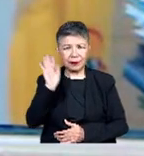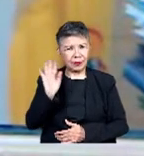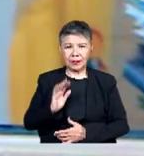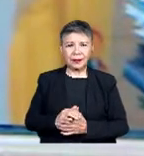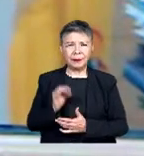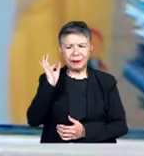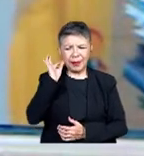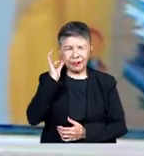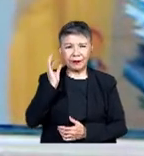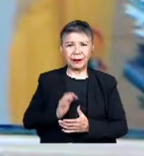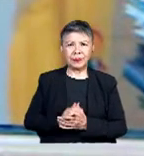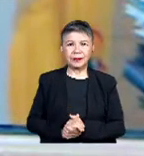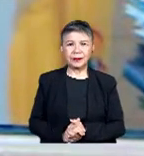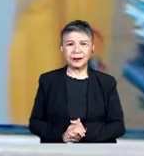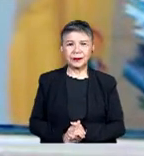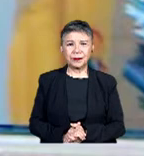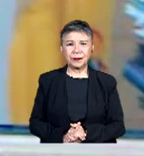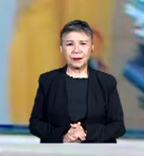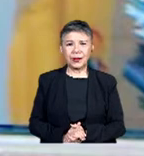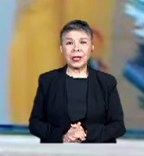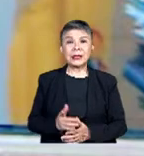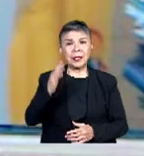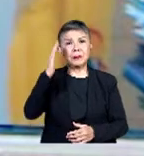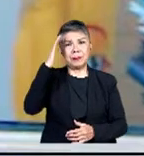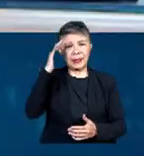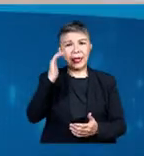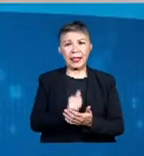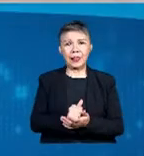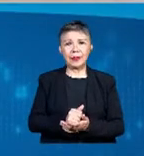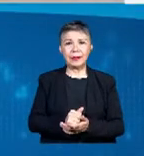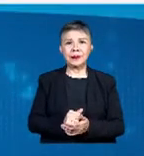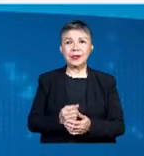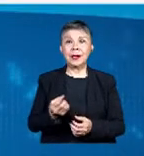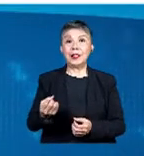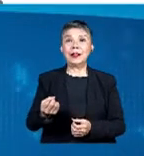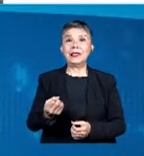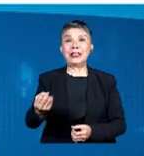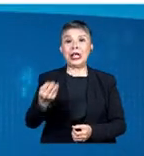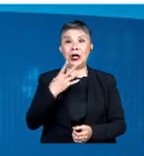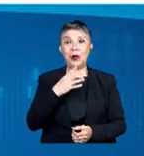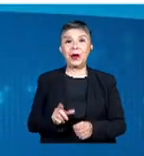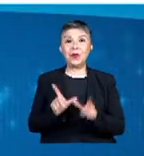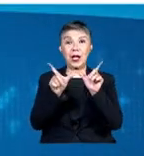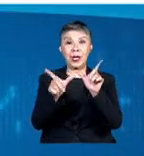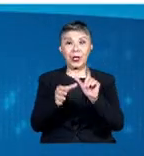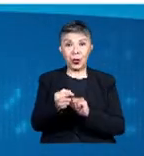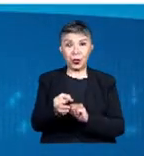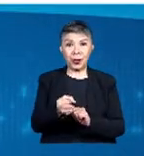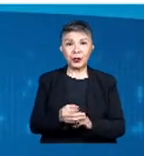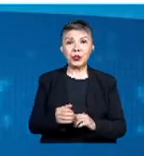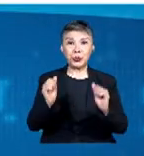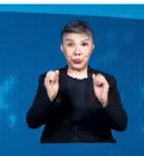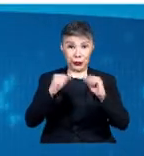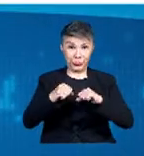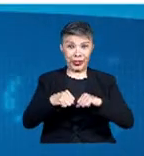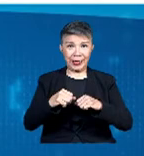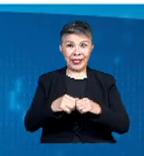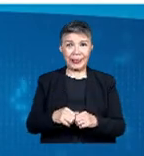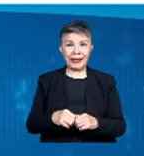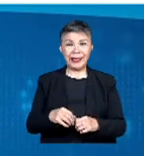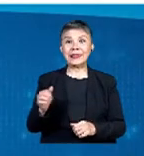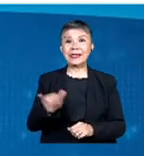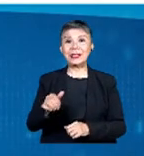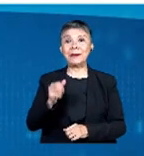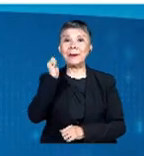Ya, baik. Wah, saya yakin jawaban Pak Ben Hur ini juga setuju nampaknya ya dengan Mbak